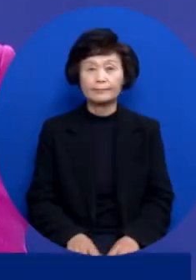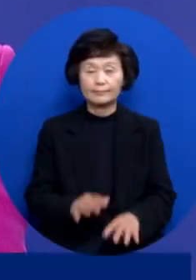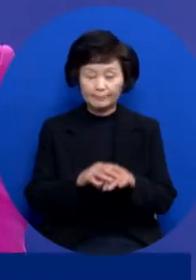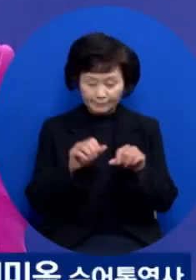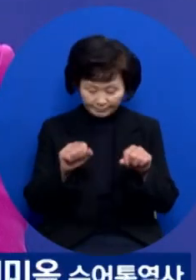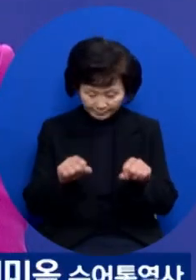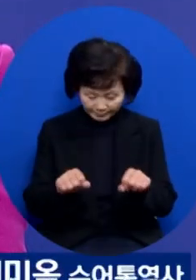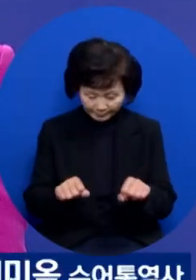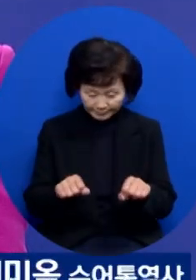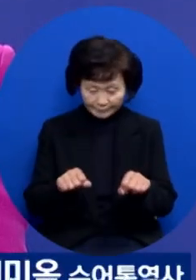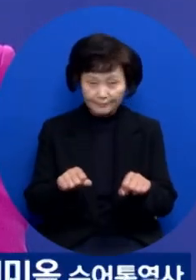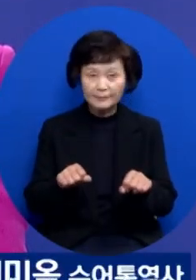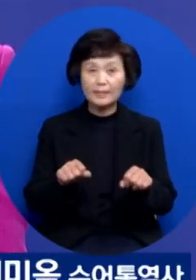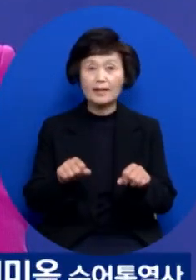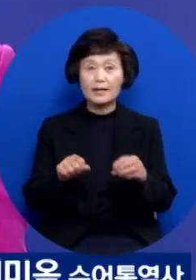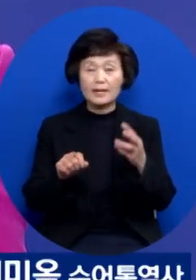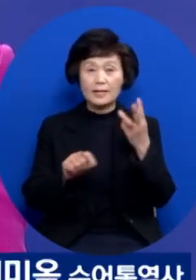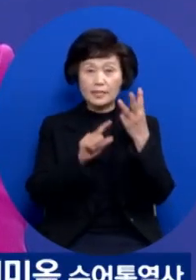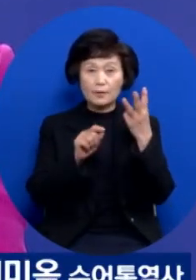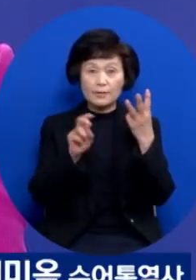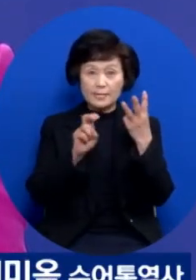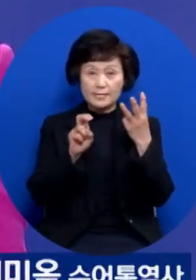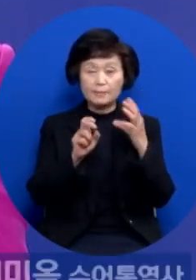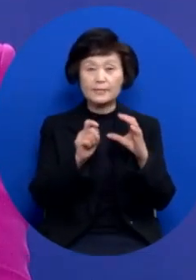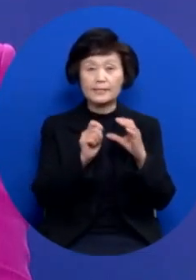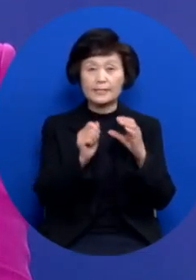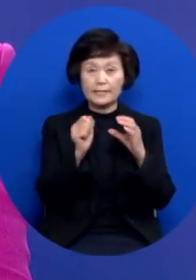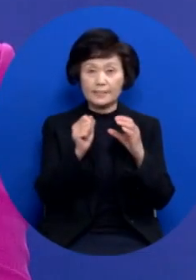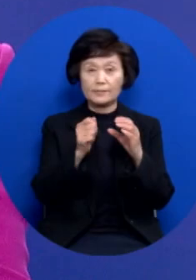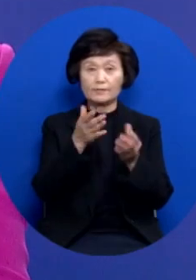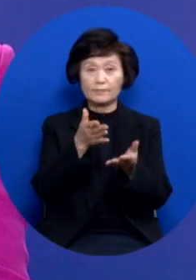시청자 여러분 안녕하십니까? 3월 20일 CTS 뉴스입니다.